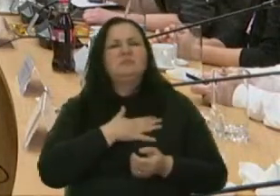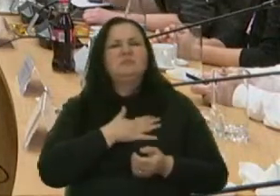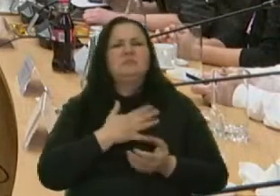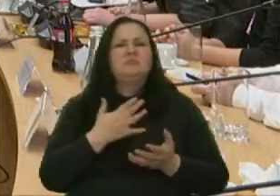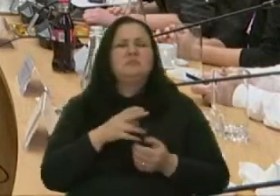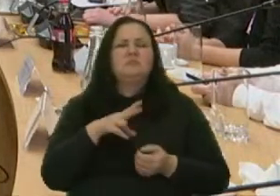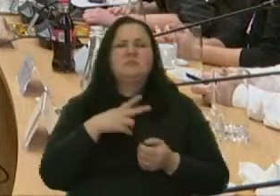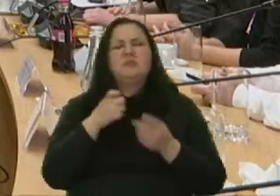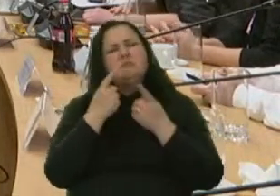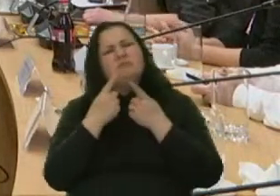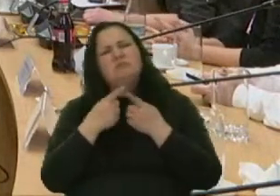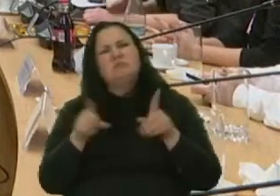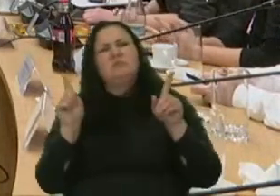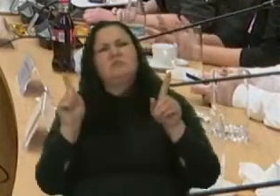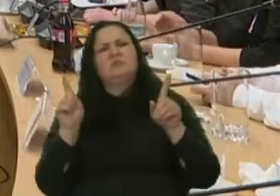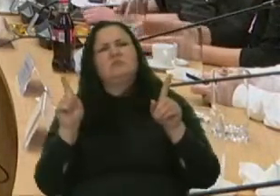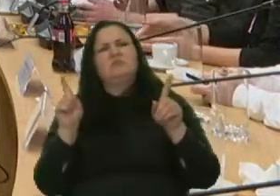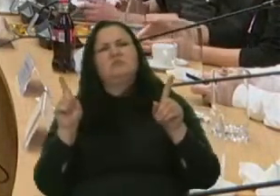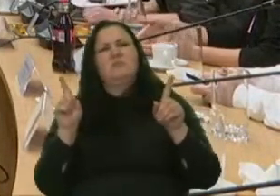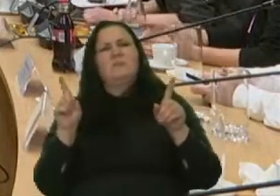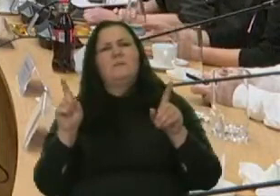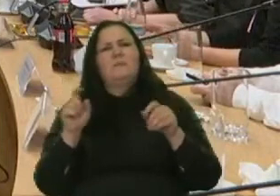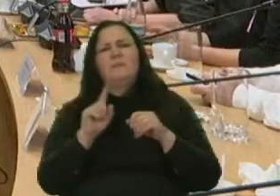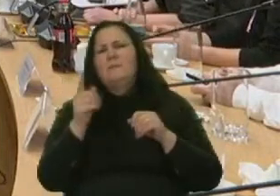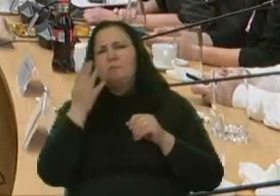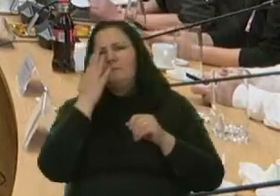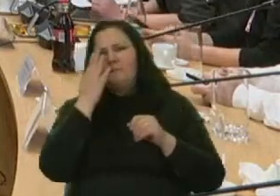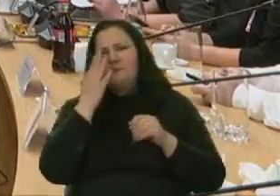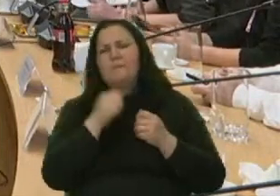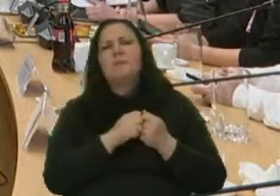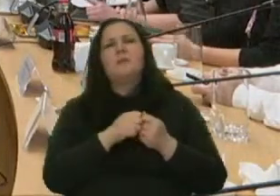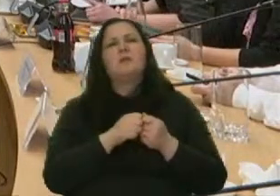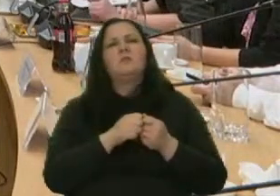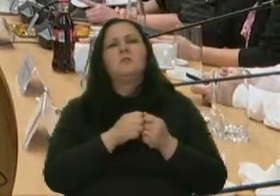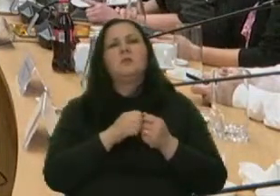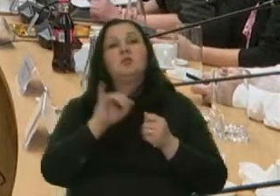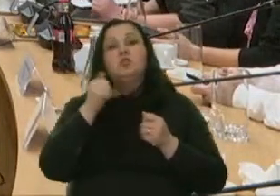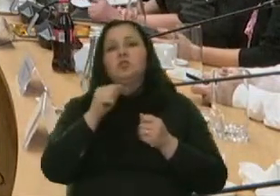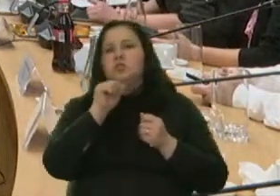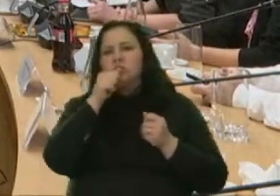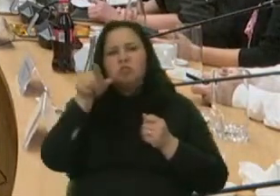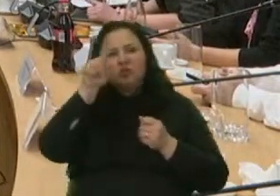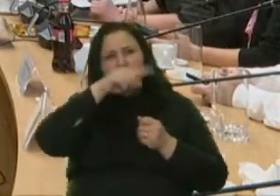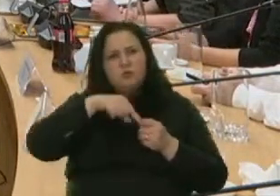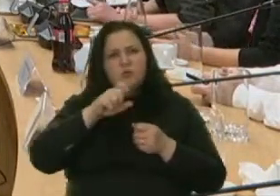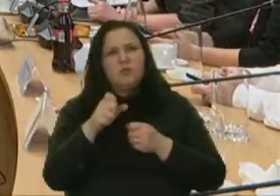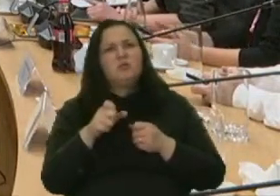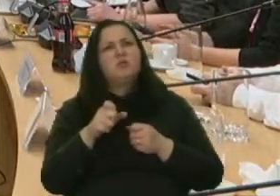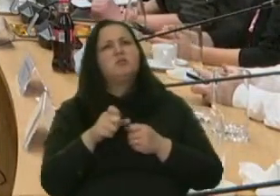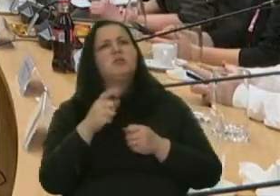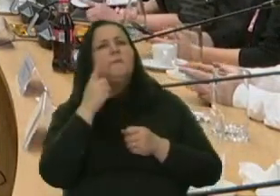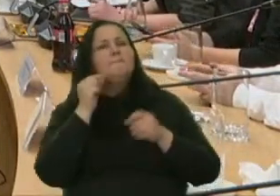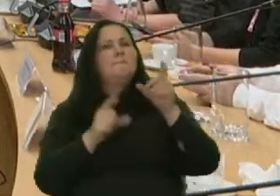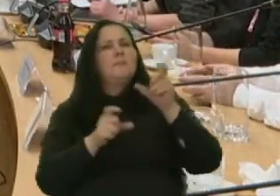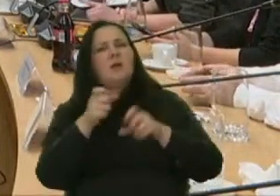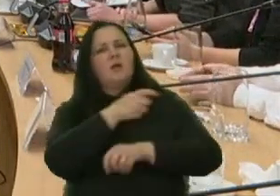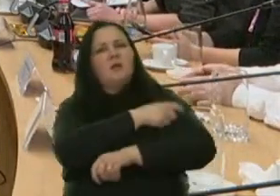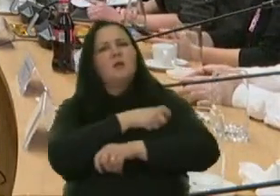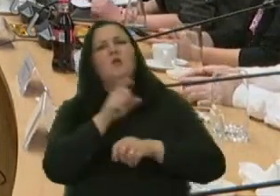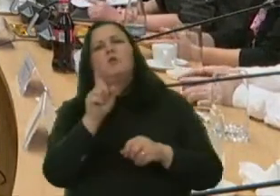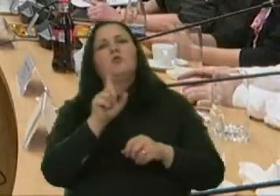este total inoportună și niciunul dintre acești membri ai comisiei nu